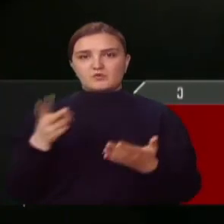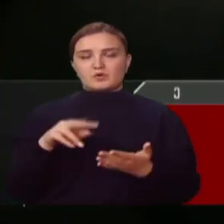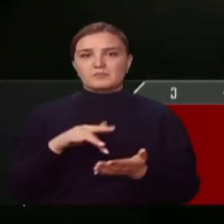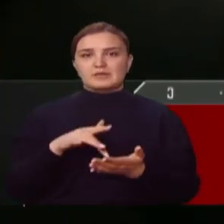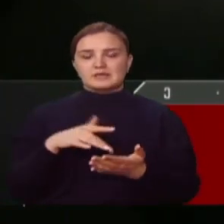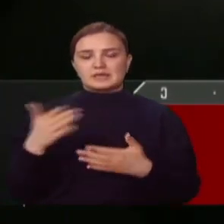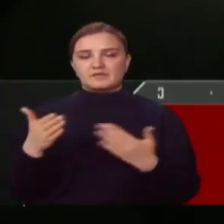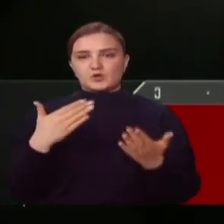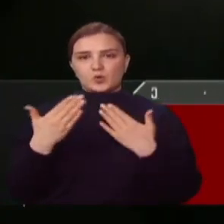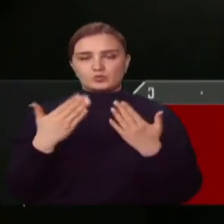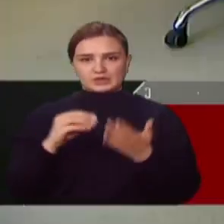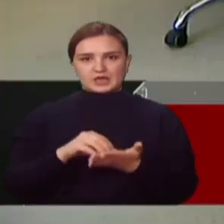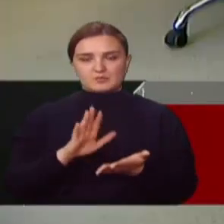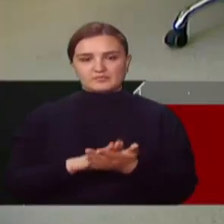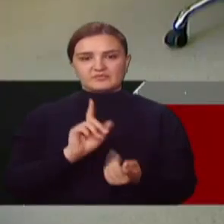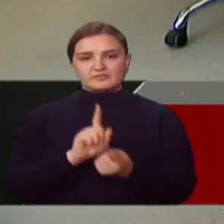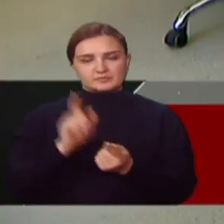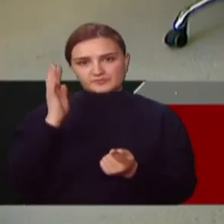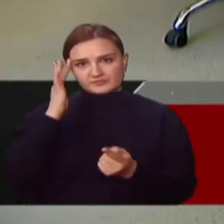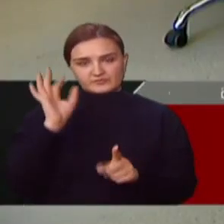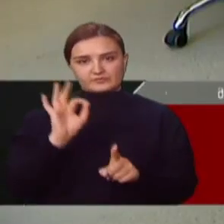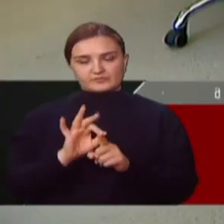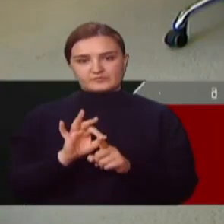კომუნიკე გააფორმეს ვიზიტის მიზანი.